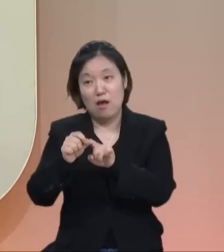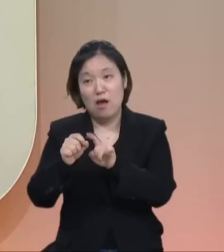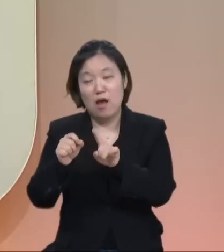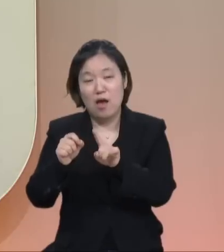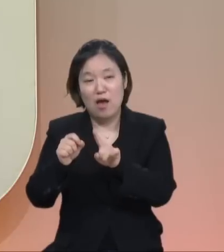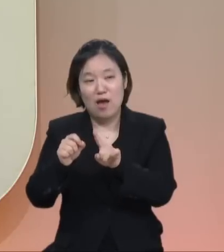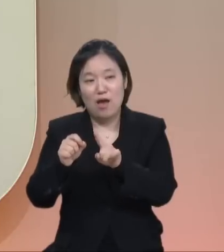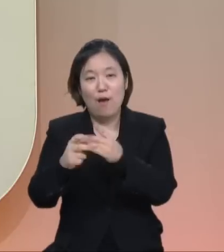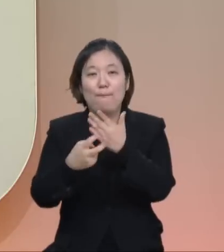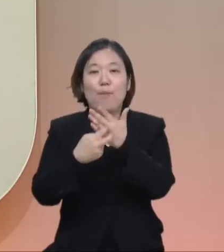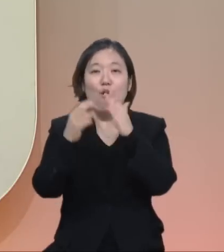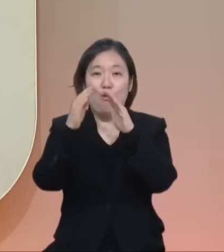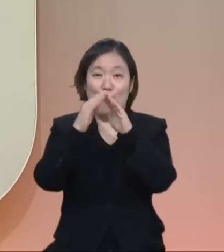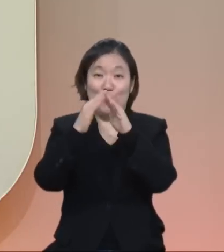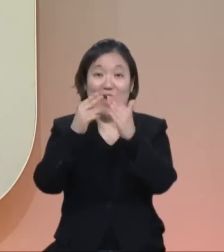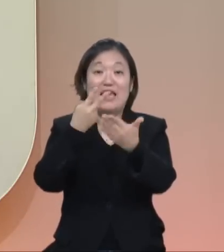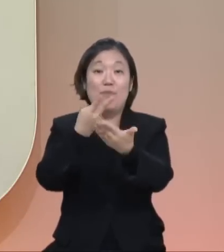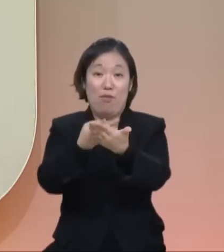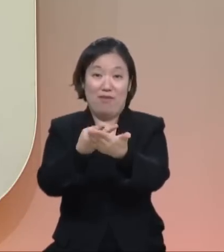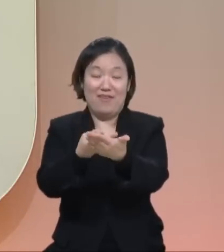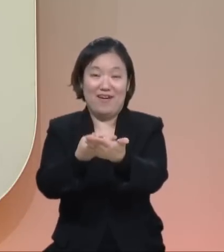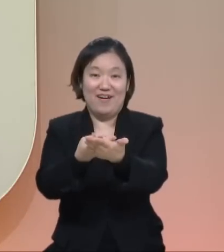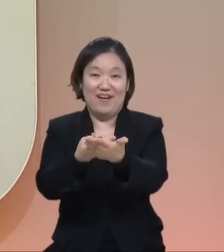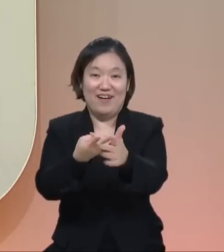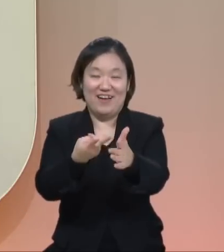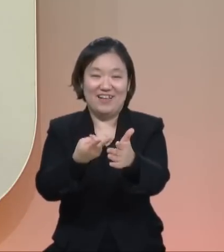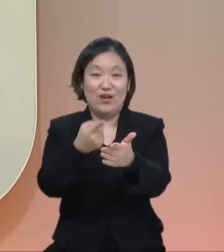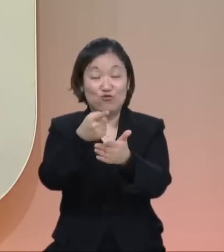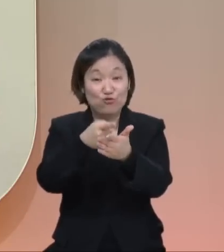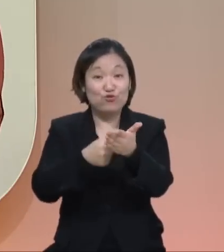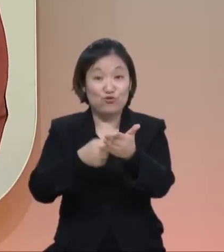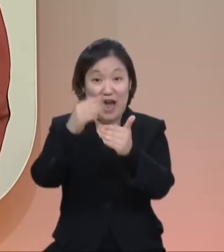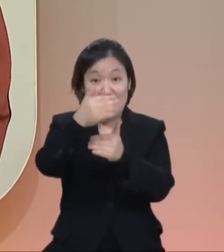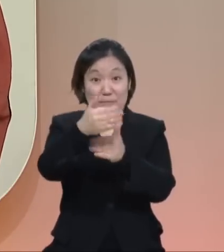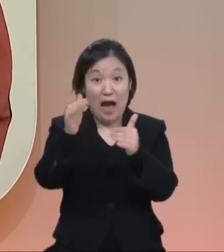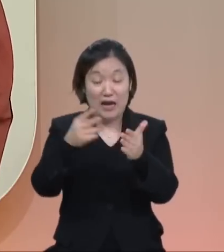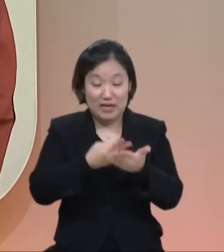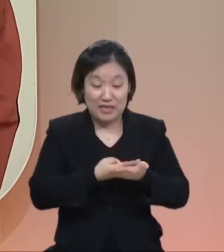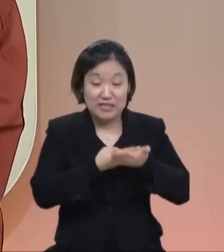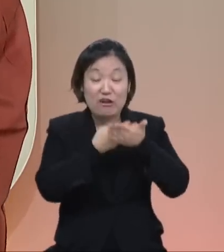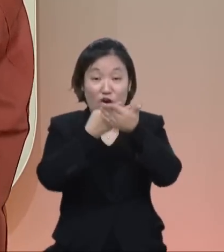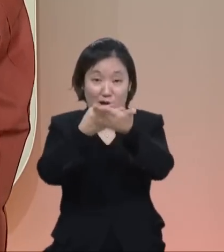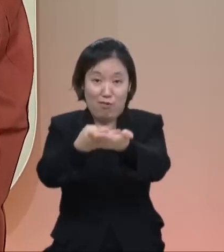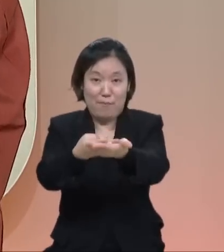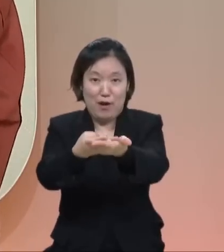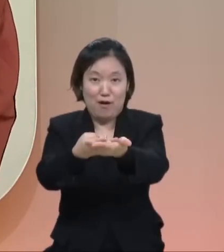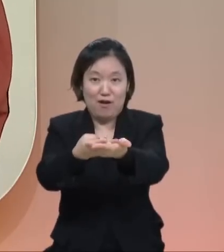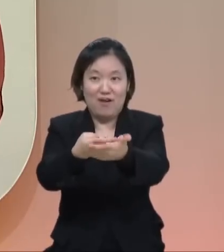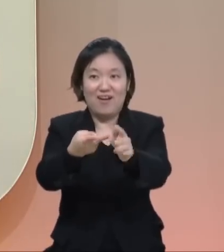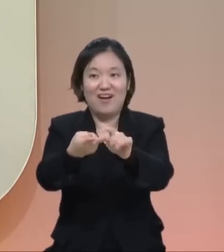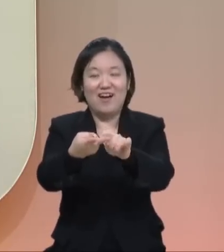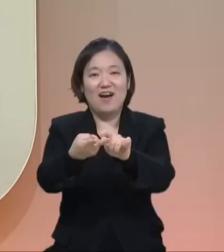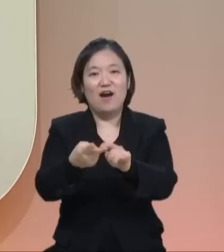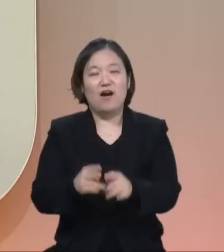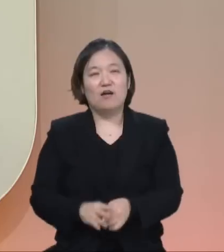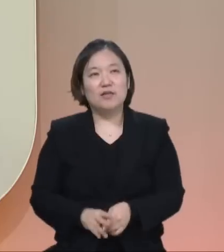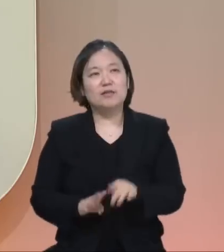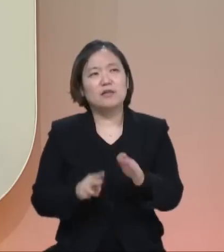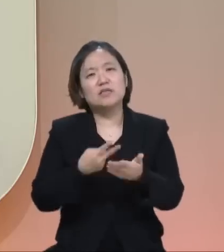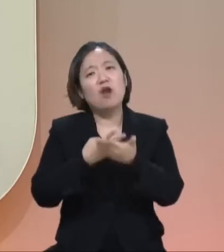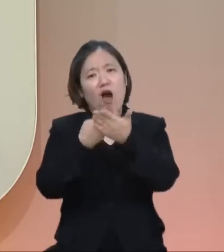이제 병원에 입원을 하고 이제 수술실에 들어가게 됩니다 그